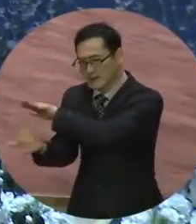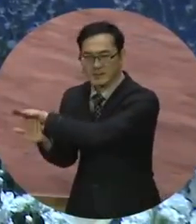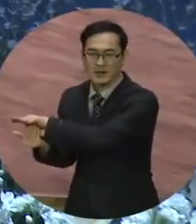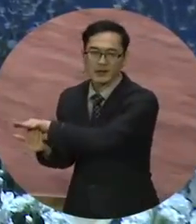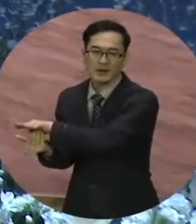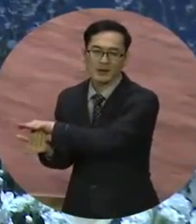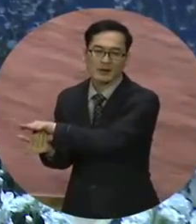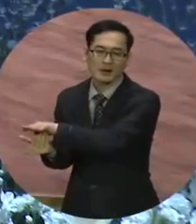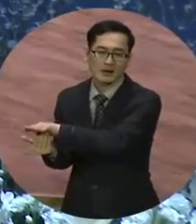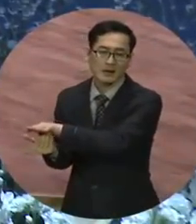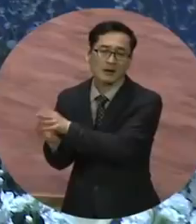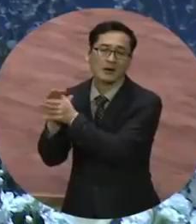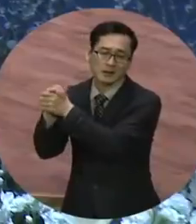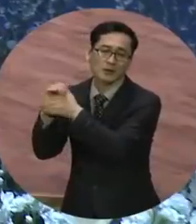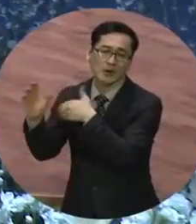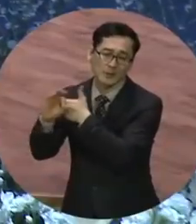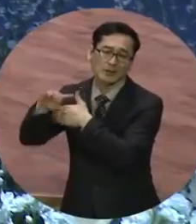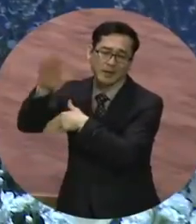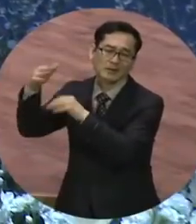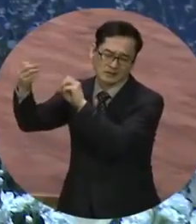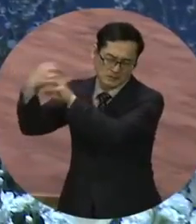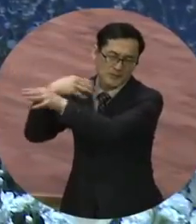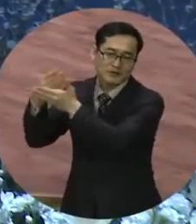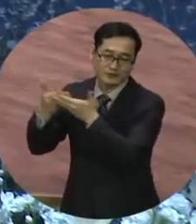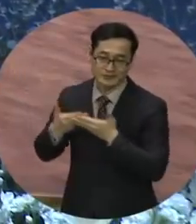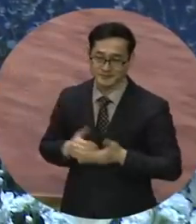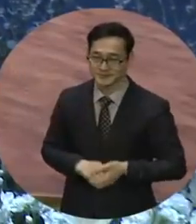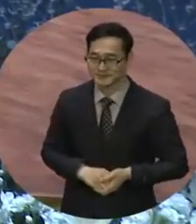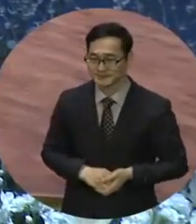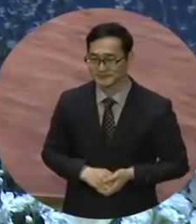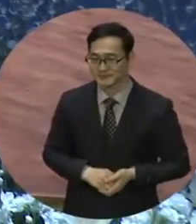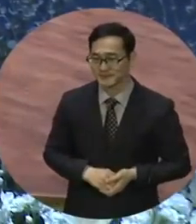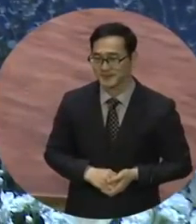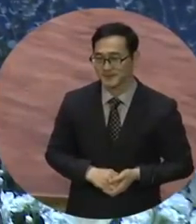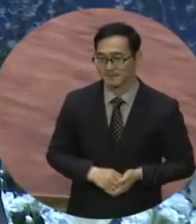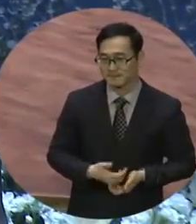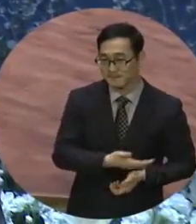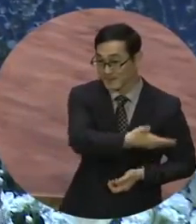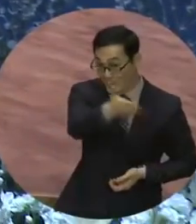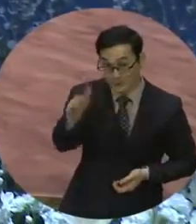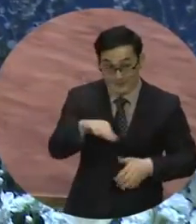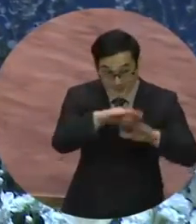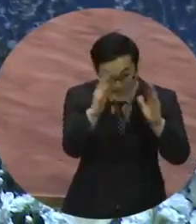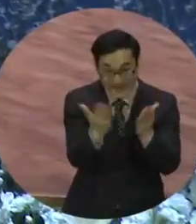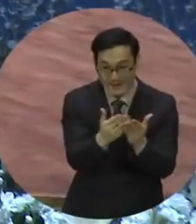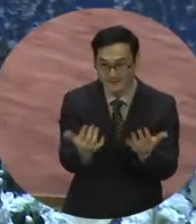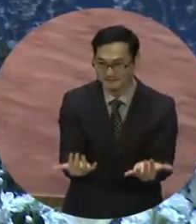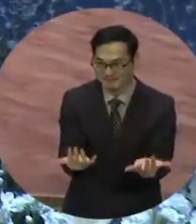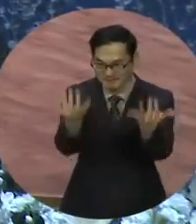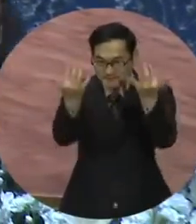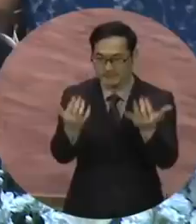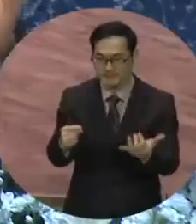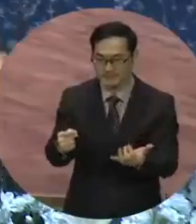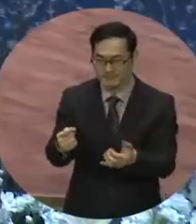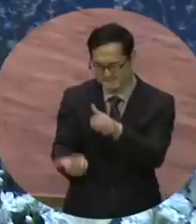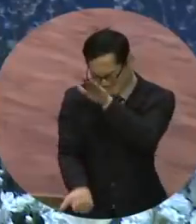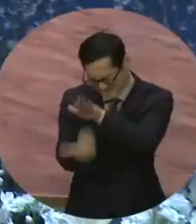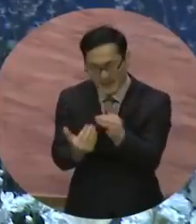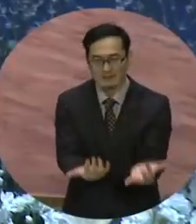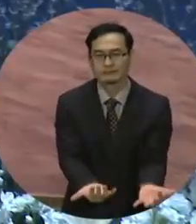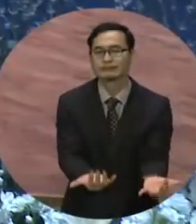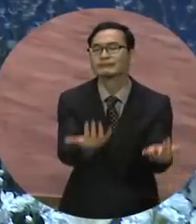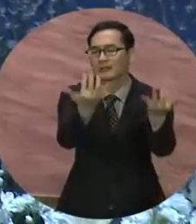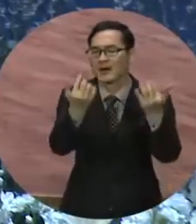기도합니다. 하나님 아세요. 그런 인물이 누군지 어느 날 나오게 될 줄로 믿습니다. 섬이 되게 하여